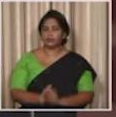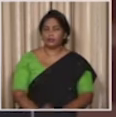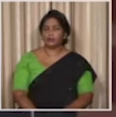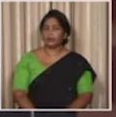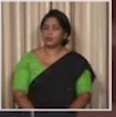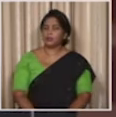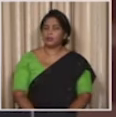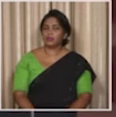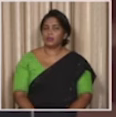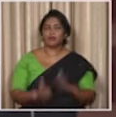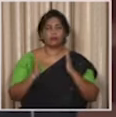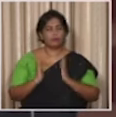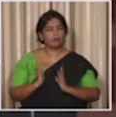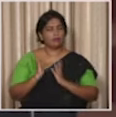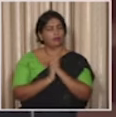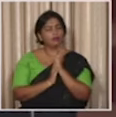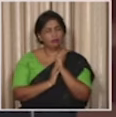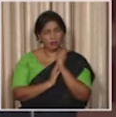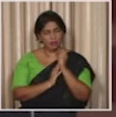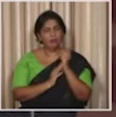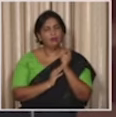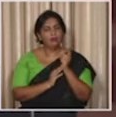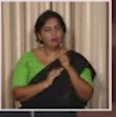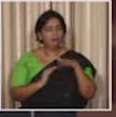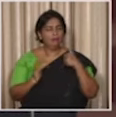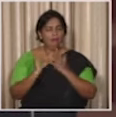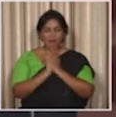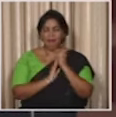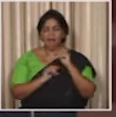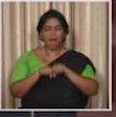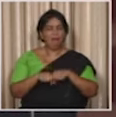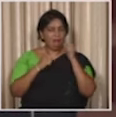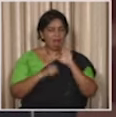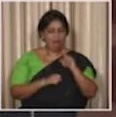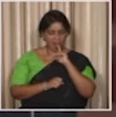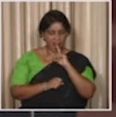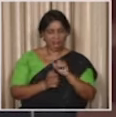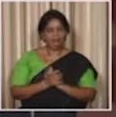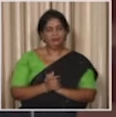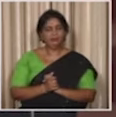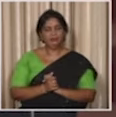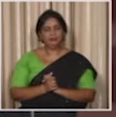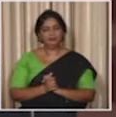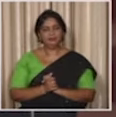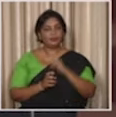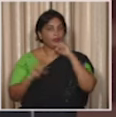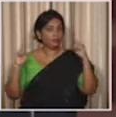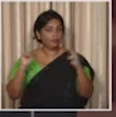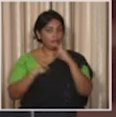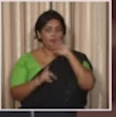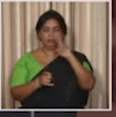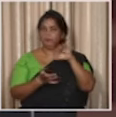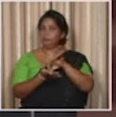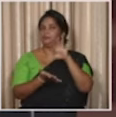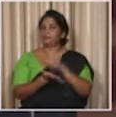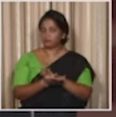AI manusia kami, muli kai tiwa sih kami, ulangan dekiri wakila, selesa di kerana tiga dua